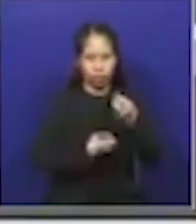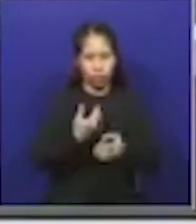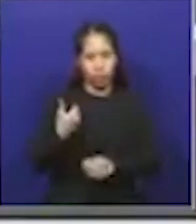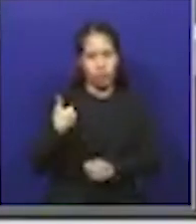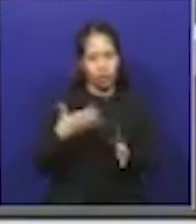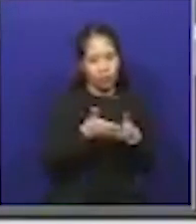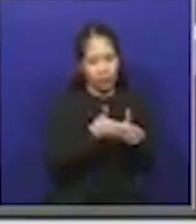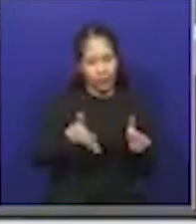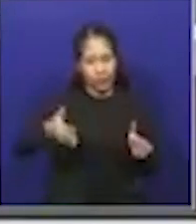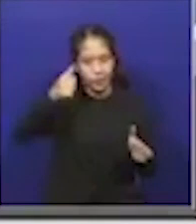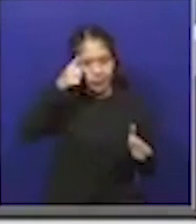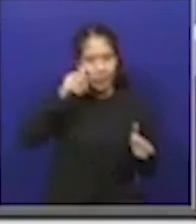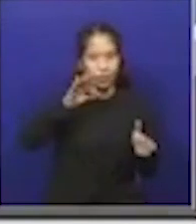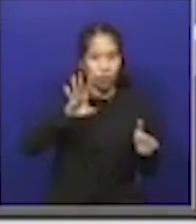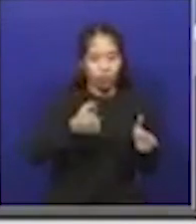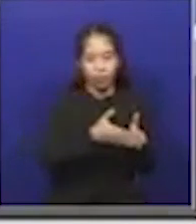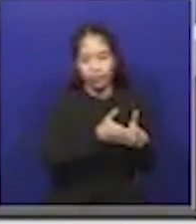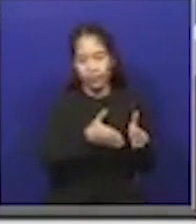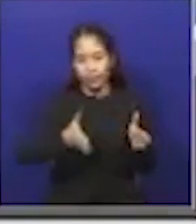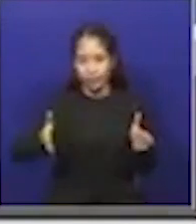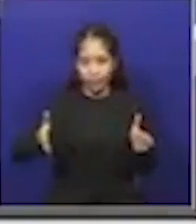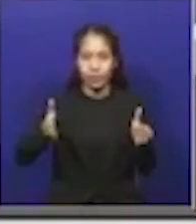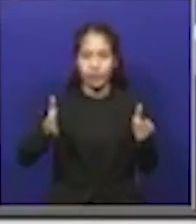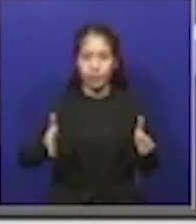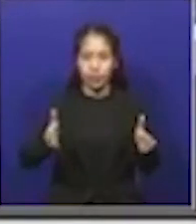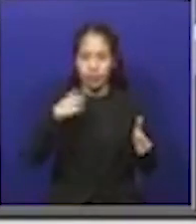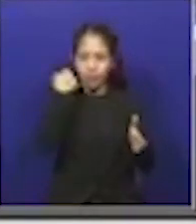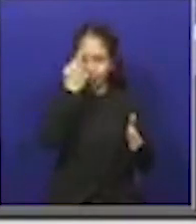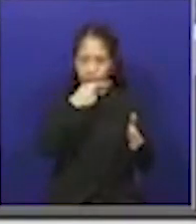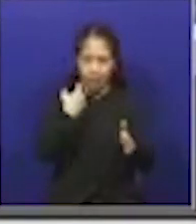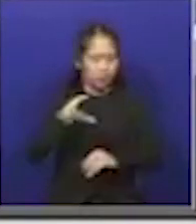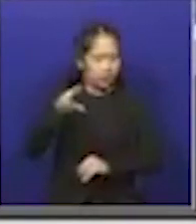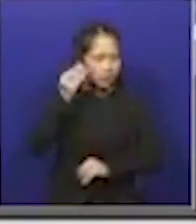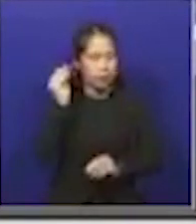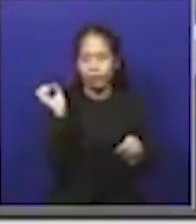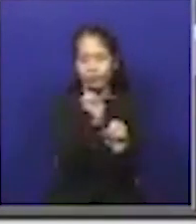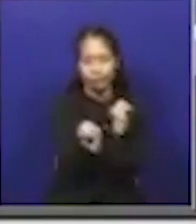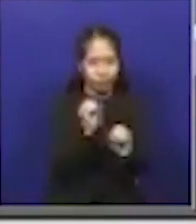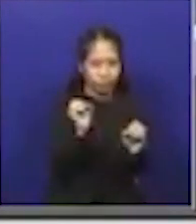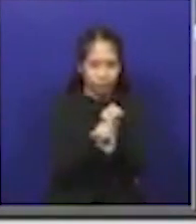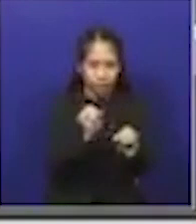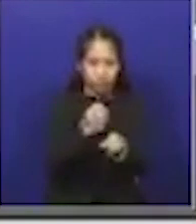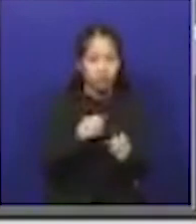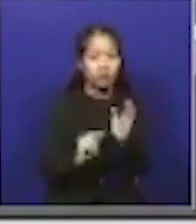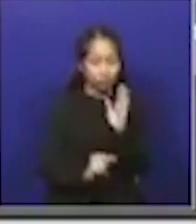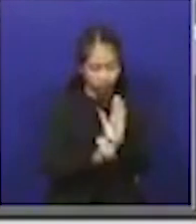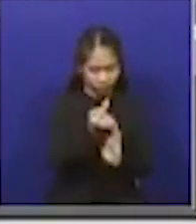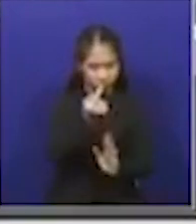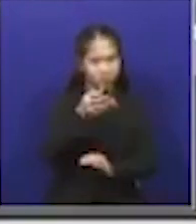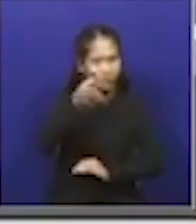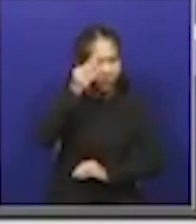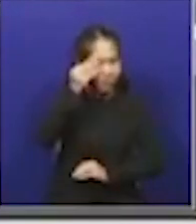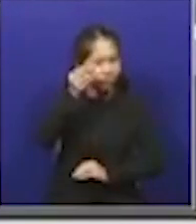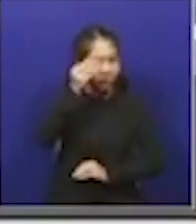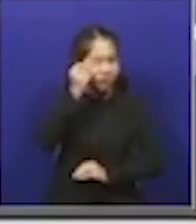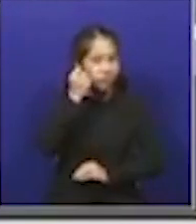วันอย่างต่อเนื่องนะครับสำหรับใครที่ยังไม่ได้ฟังเรามาเริ่มต้นทำความเข้าใ